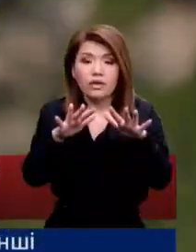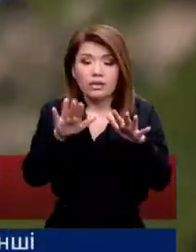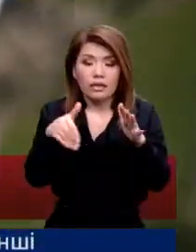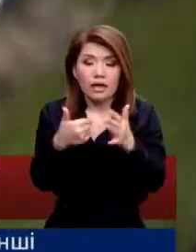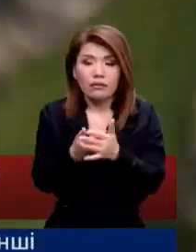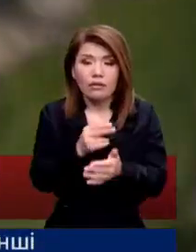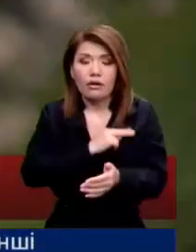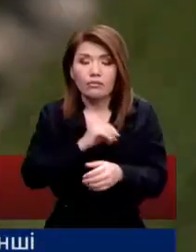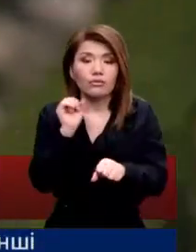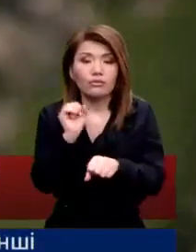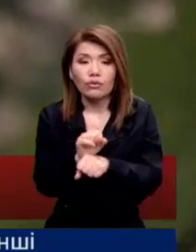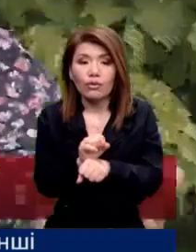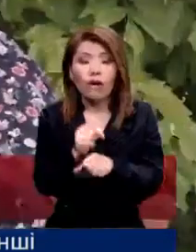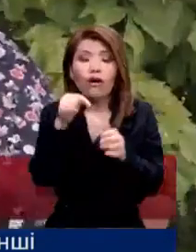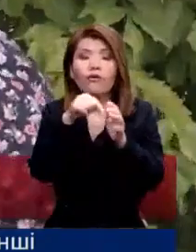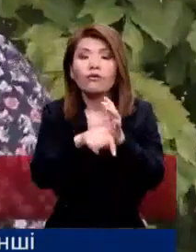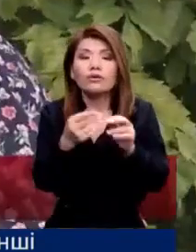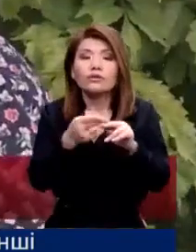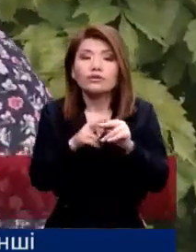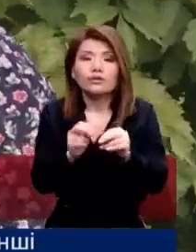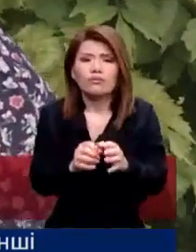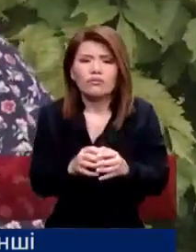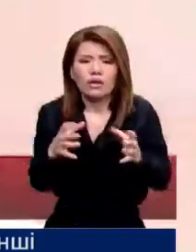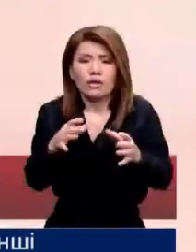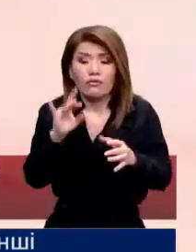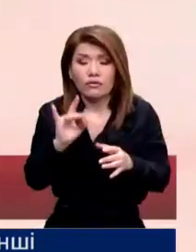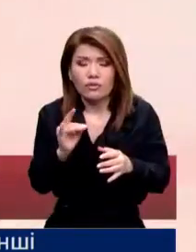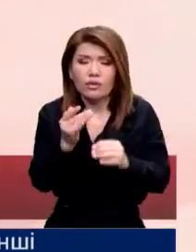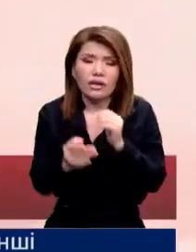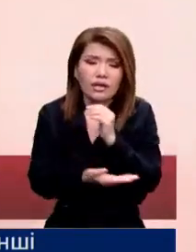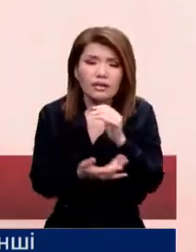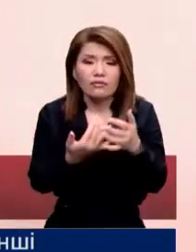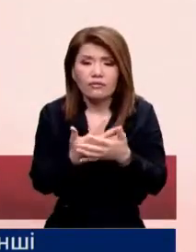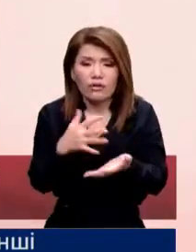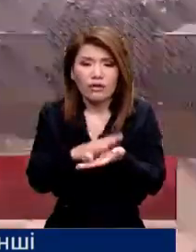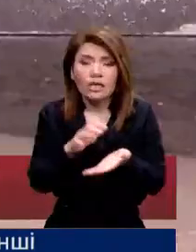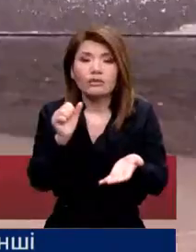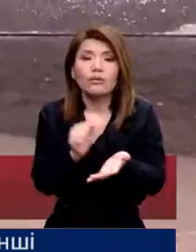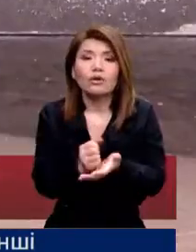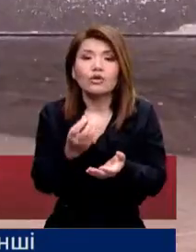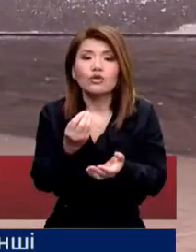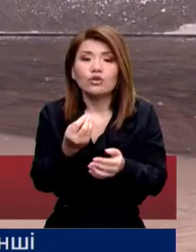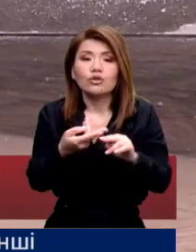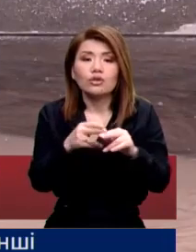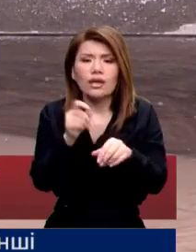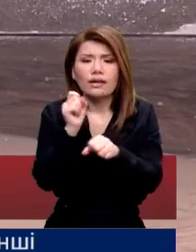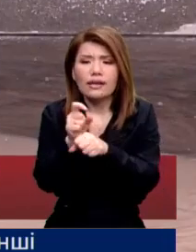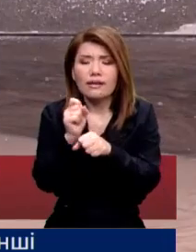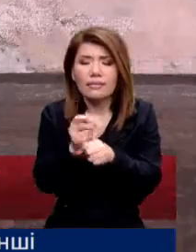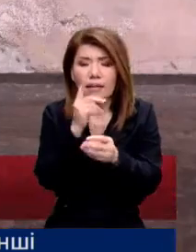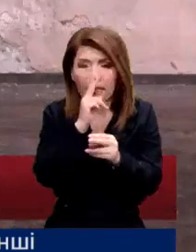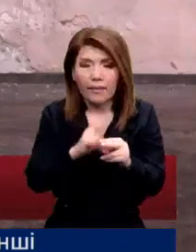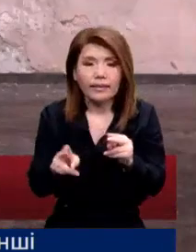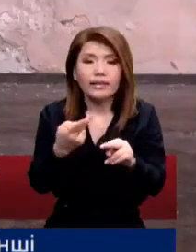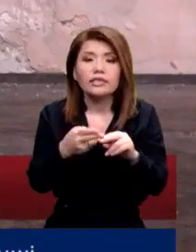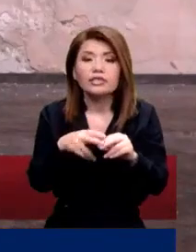жұмыс жасап жатқан жоқпыз. Іштегі нәрселердің бәрі сынып кеткен, ол жарамайды. Дүние мүлікті айтпағанның өзінде кәсіпкер қаншама тапсырыстан қағылған, сондықтан